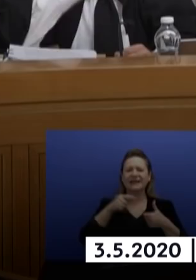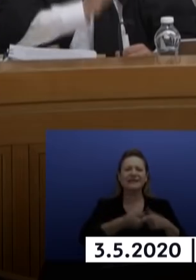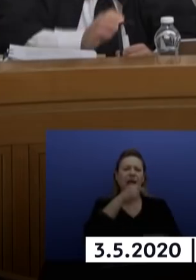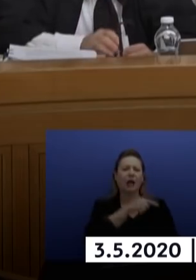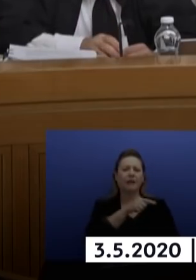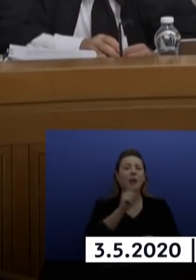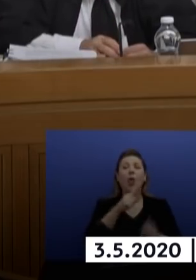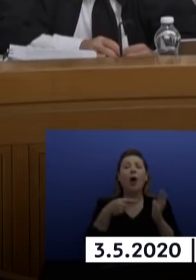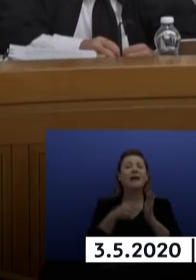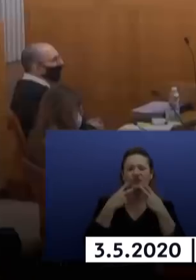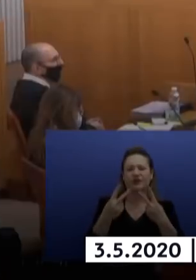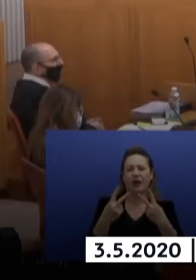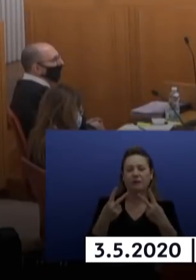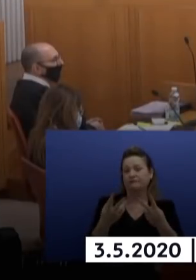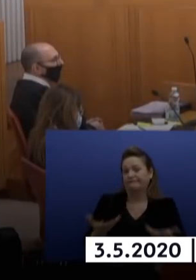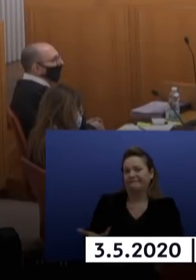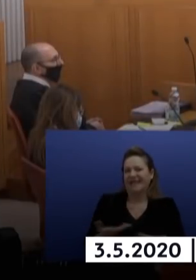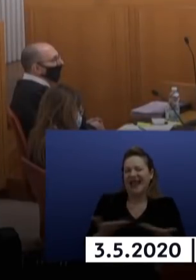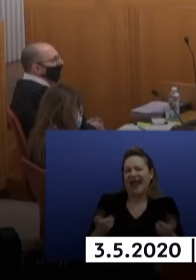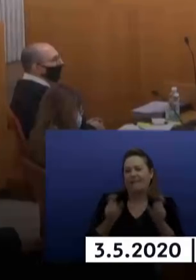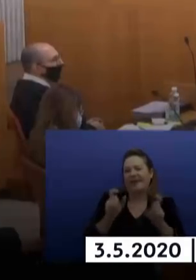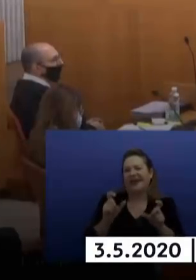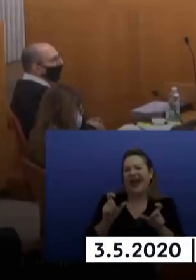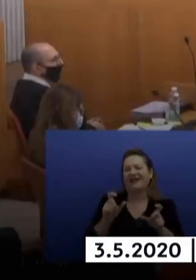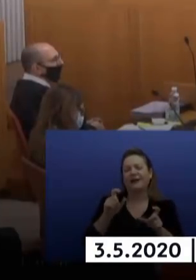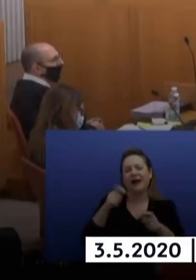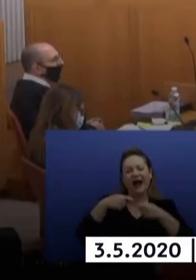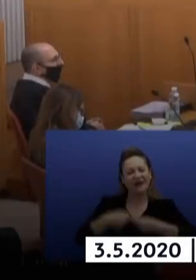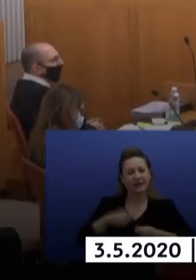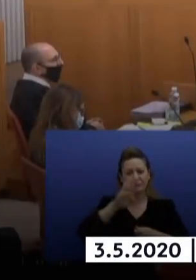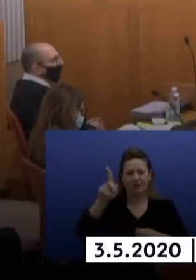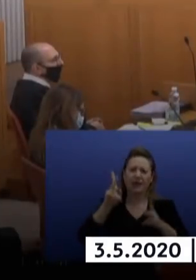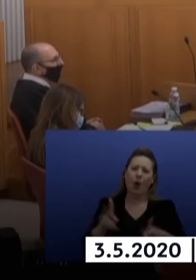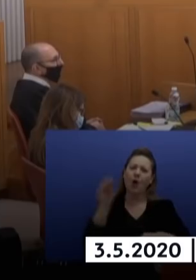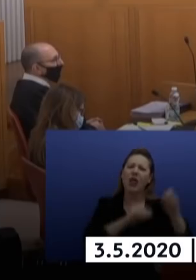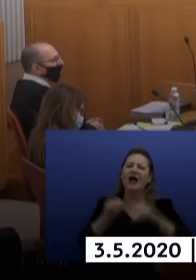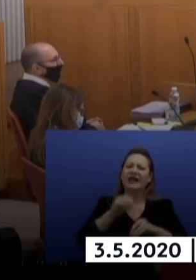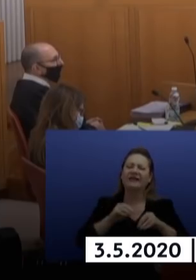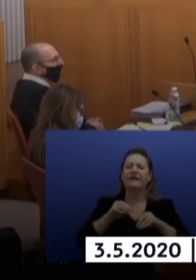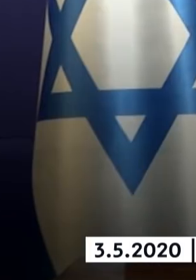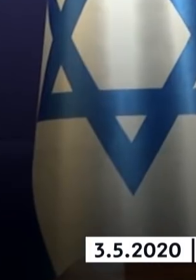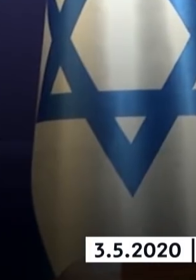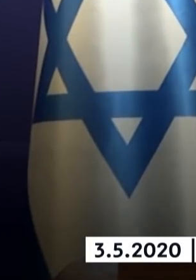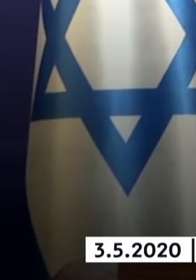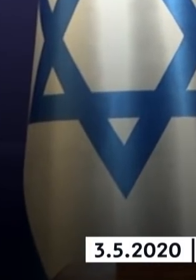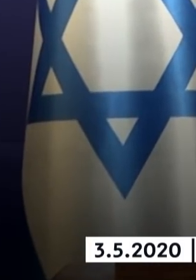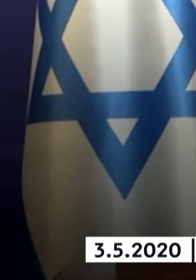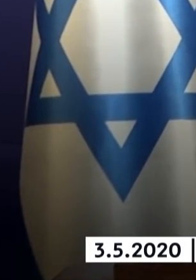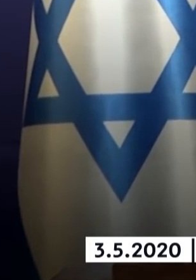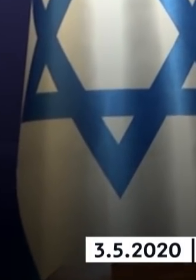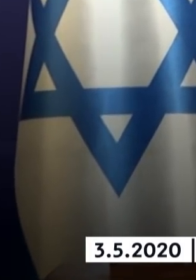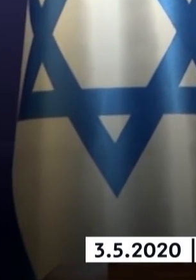ההסכם הקואליציוני. אין מניעה שחבר הכנסת נתניהו ירכיב את הממשלה ה-35 של מדינת ישראל.